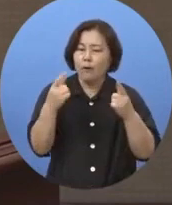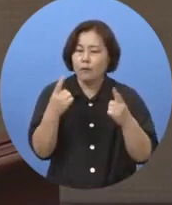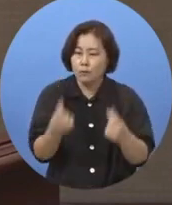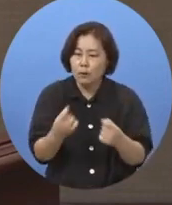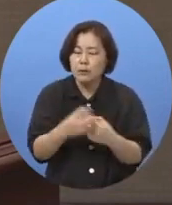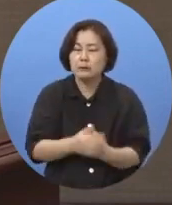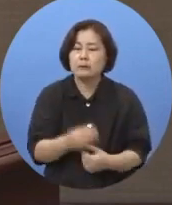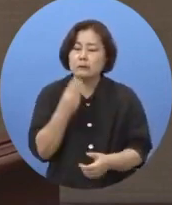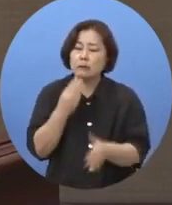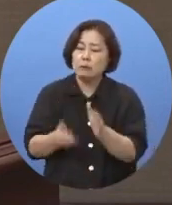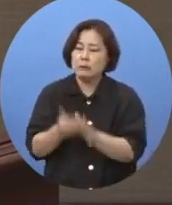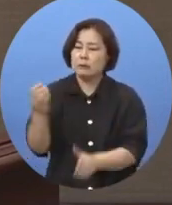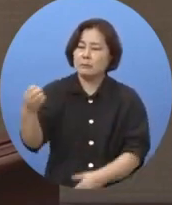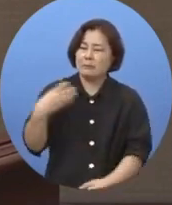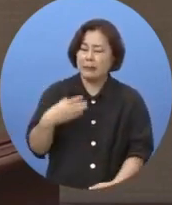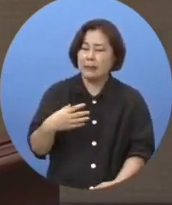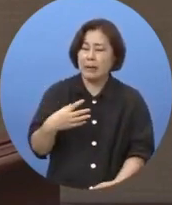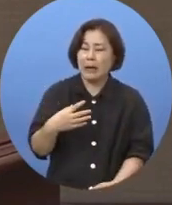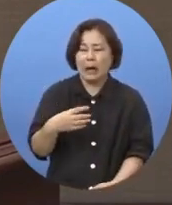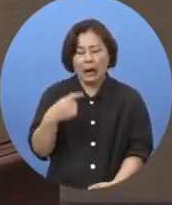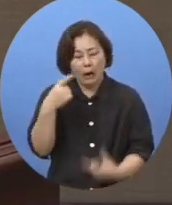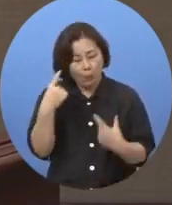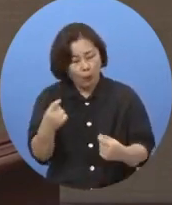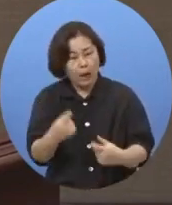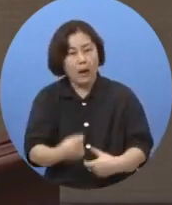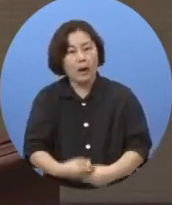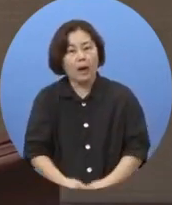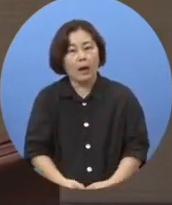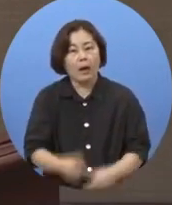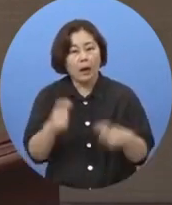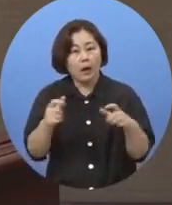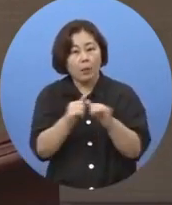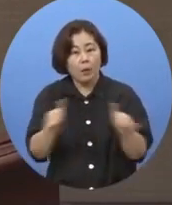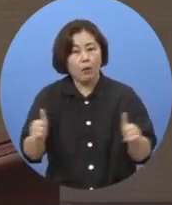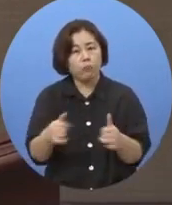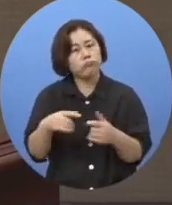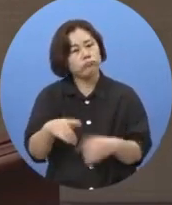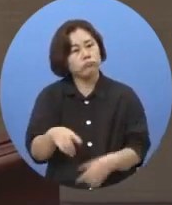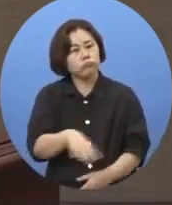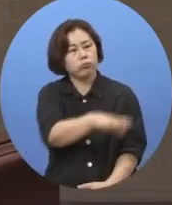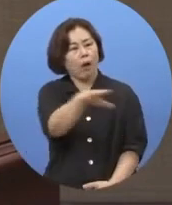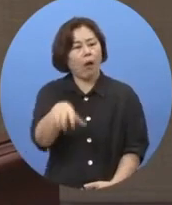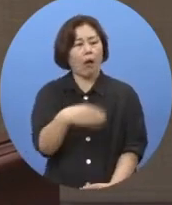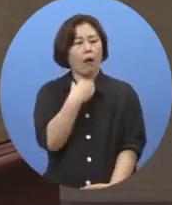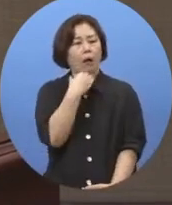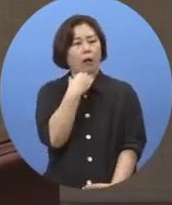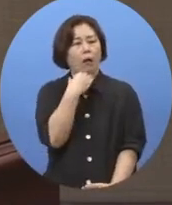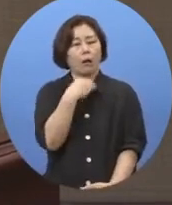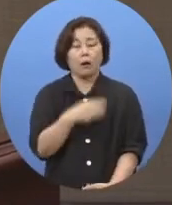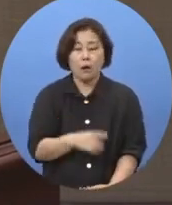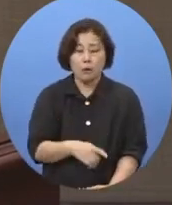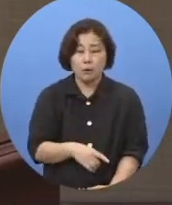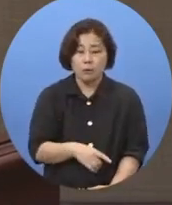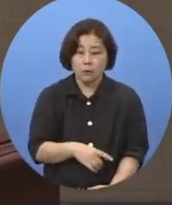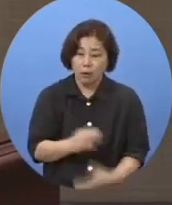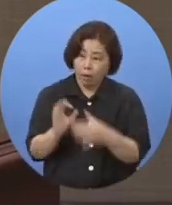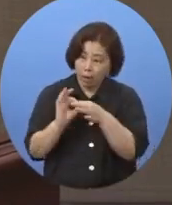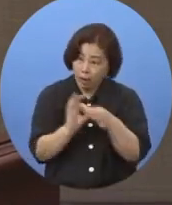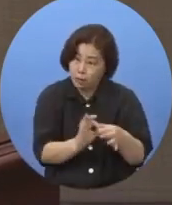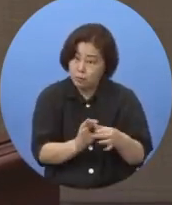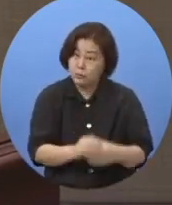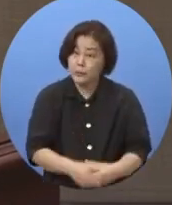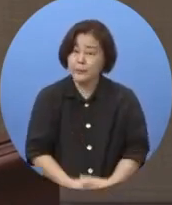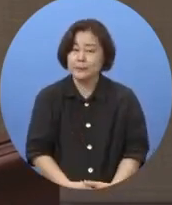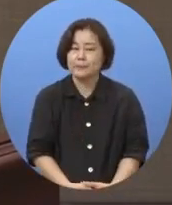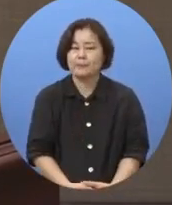서울시 답변은 변함이 없습니다 주민들은 하염없이 기다릴만 하면 되는 것입니까